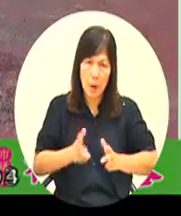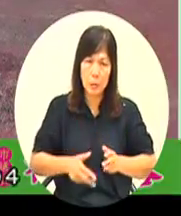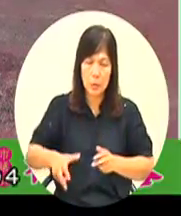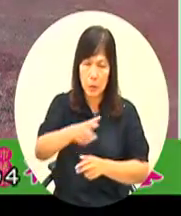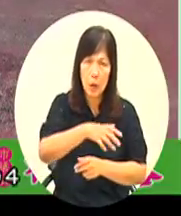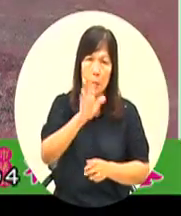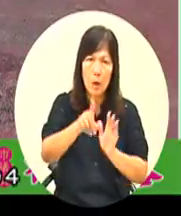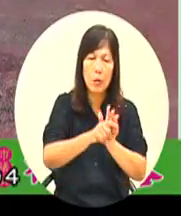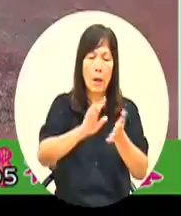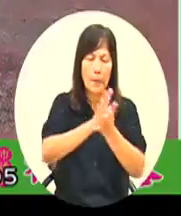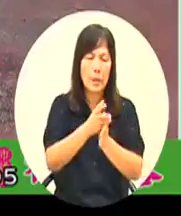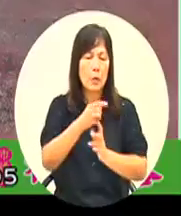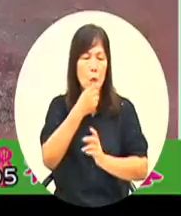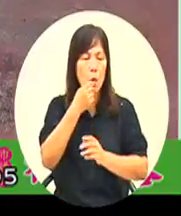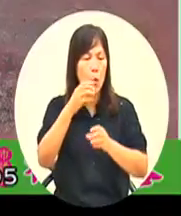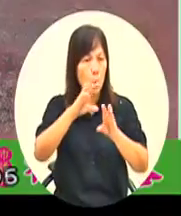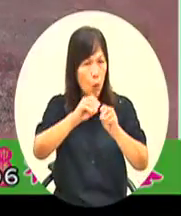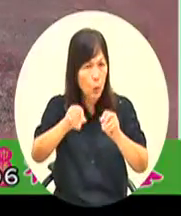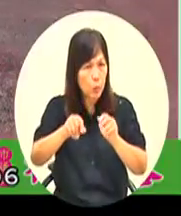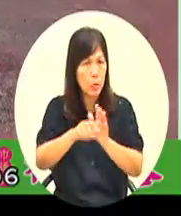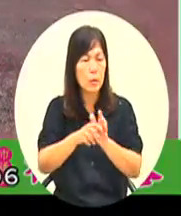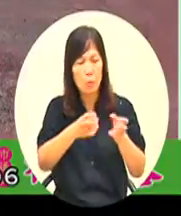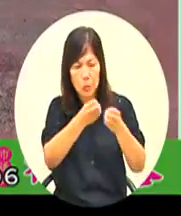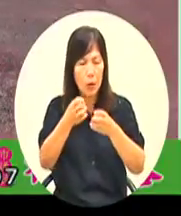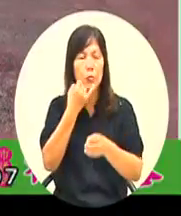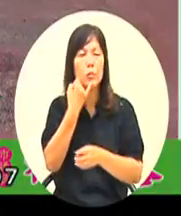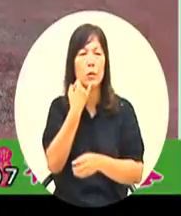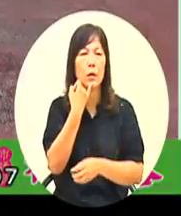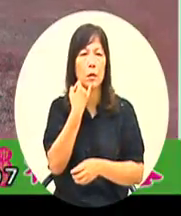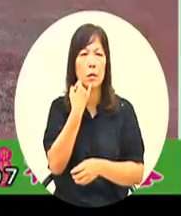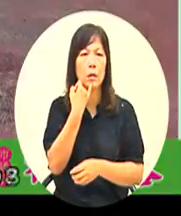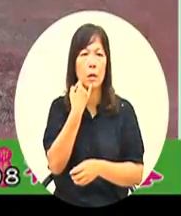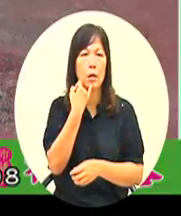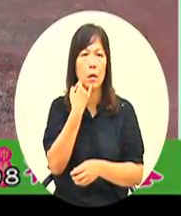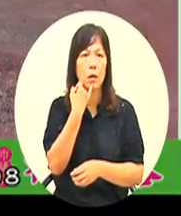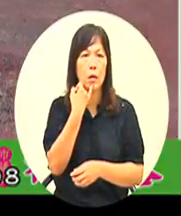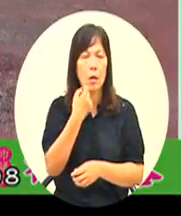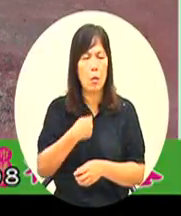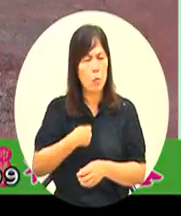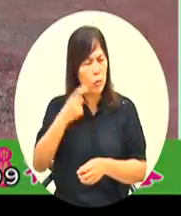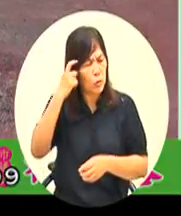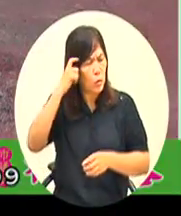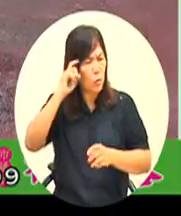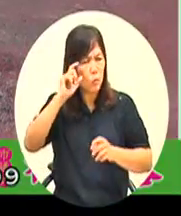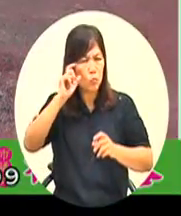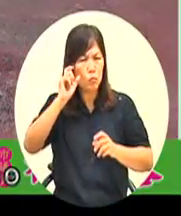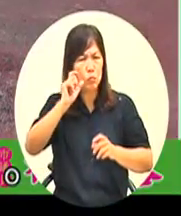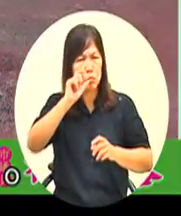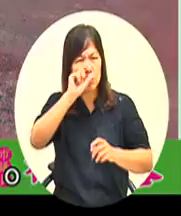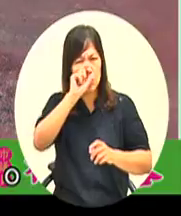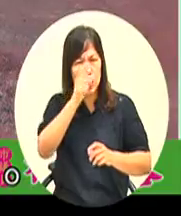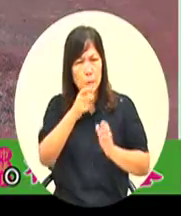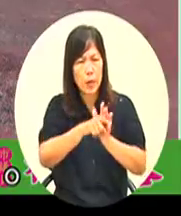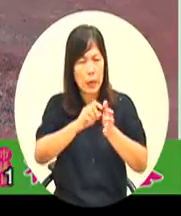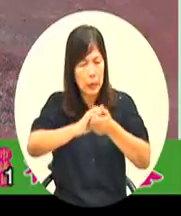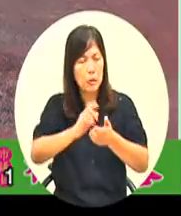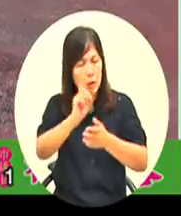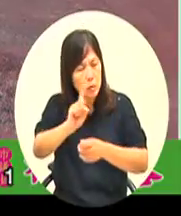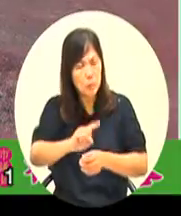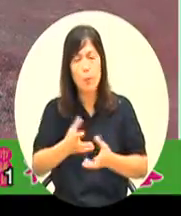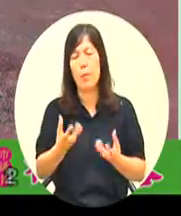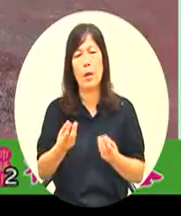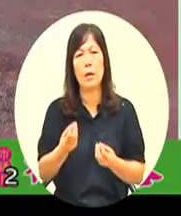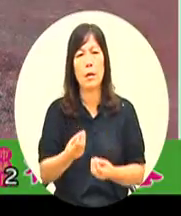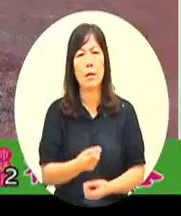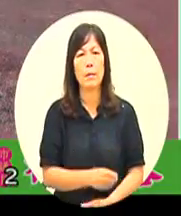用红土，那这是可以讨论的哈。我也没有什么特别说一定爱用红土